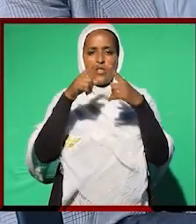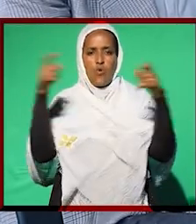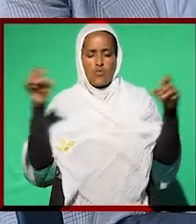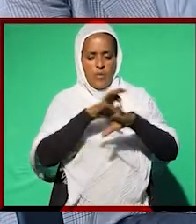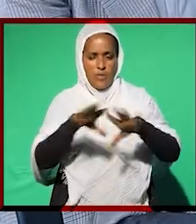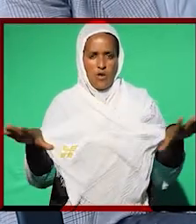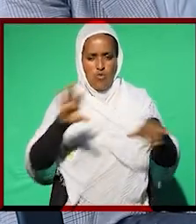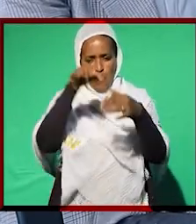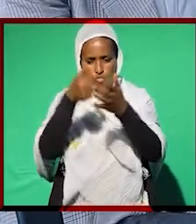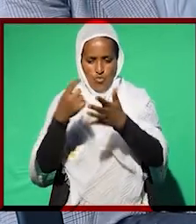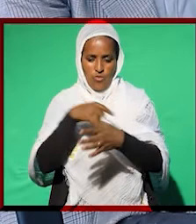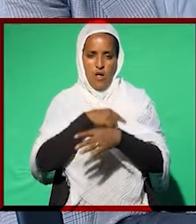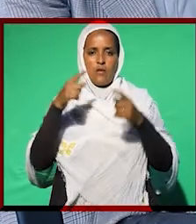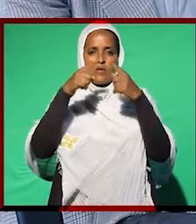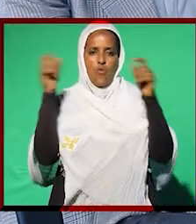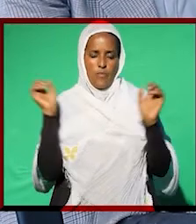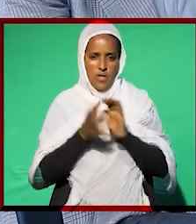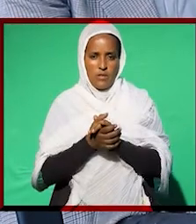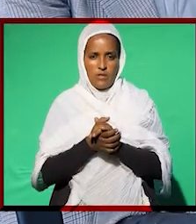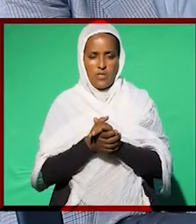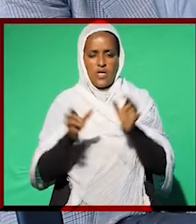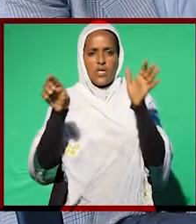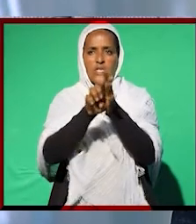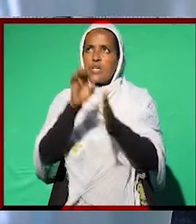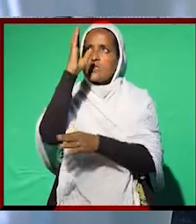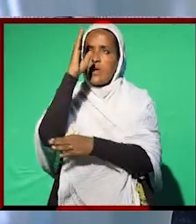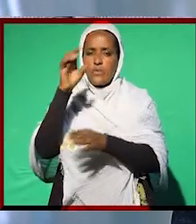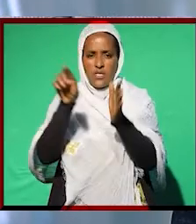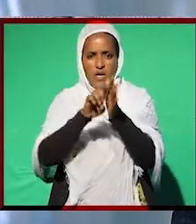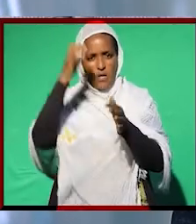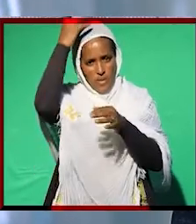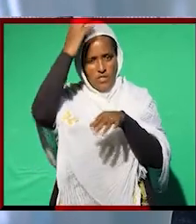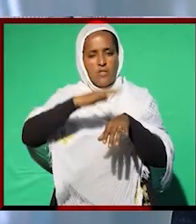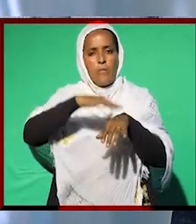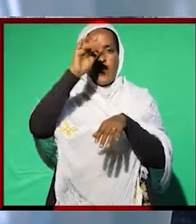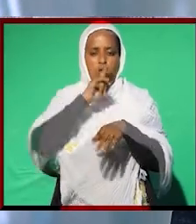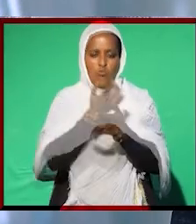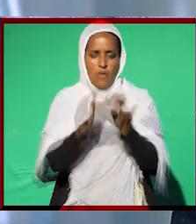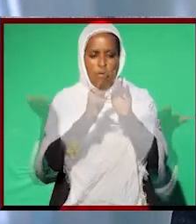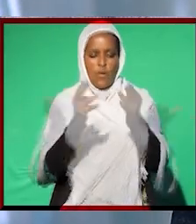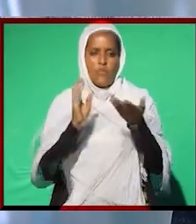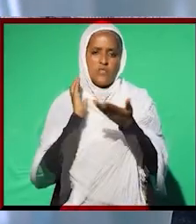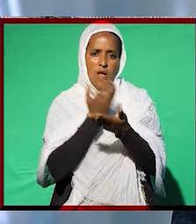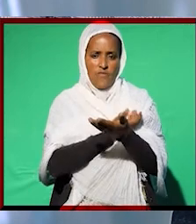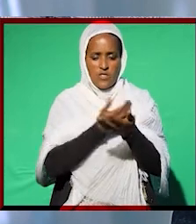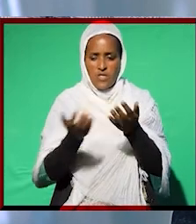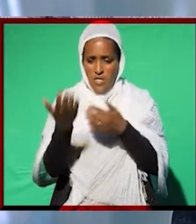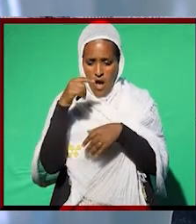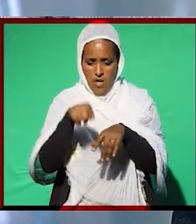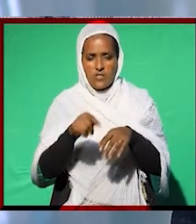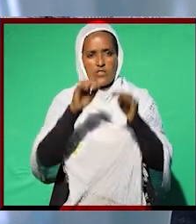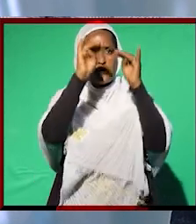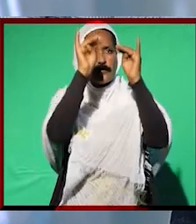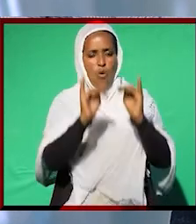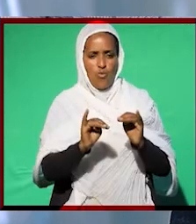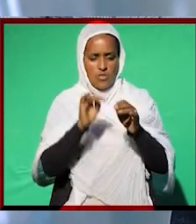አባቶቻችን የተቃወሙትን ምድራዊ ህግ ሁሉ እንቃወማለን። ህገ እግዚአብሔር ከህገ መንግስት በላይ ነው። በነገሩ በመጽሐፋችን